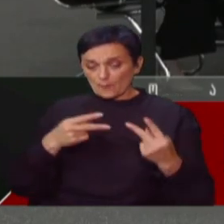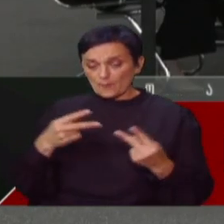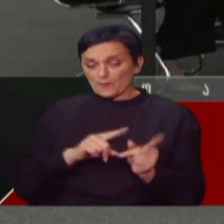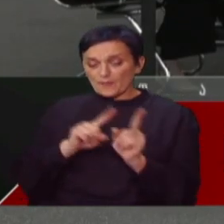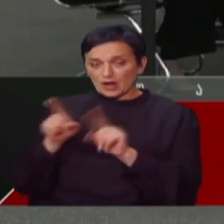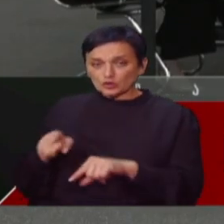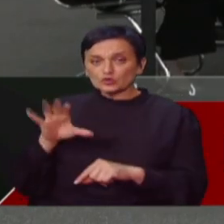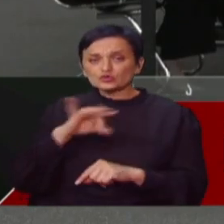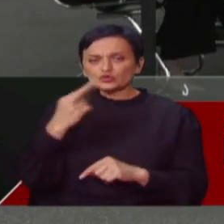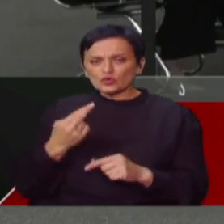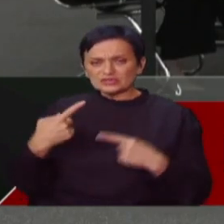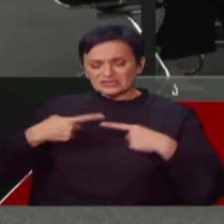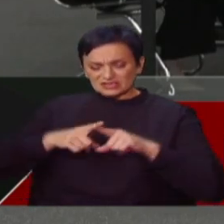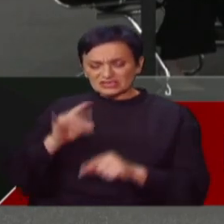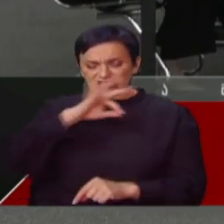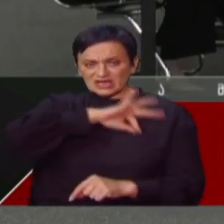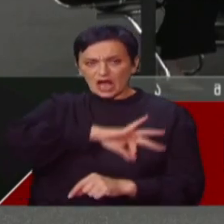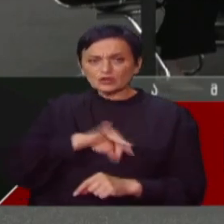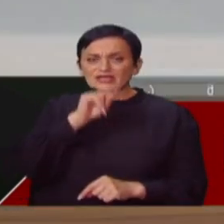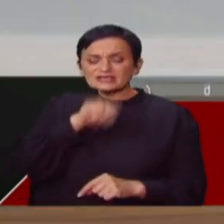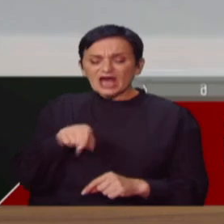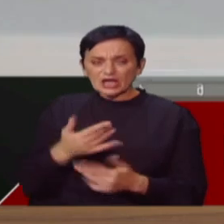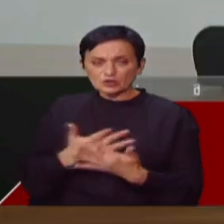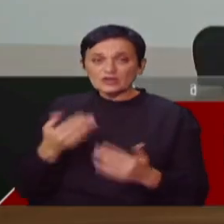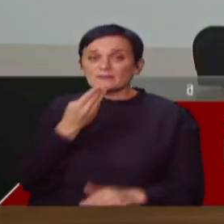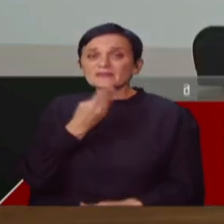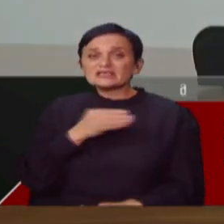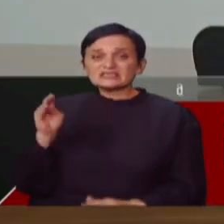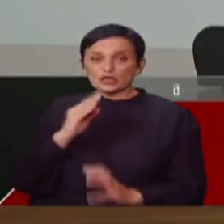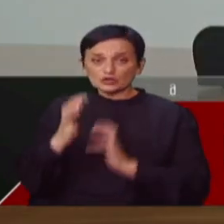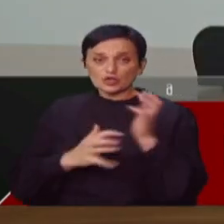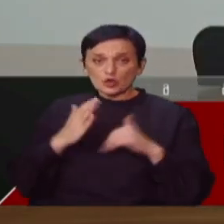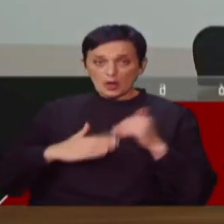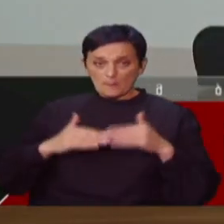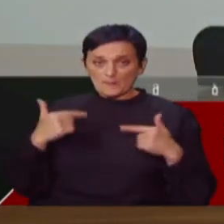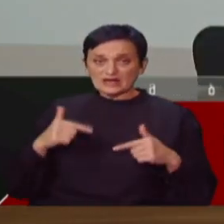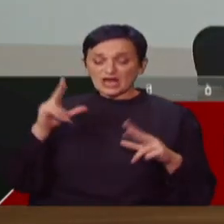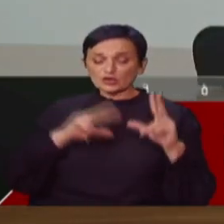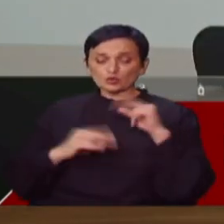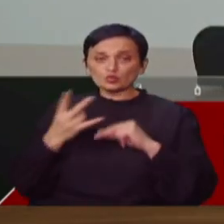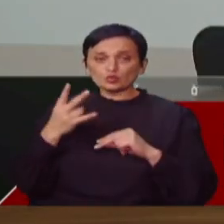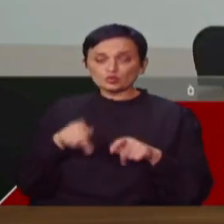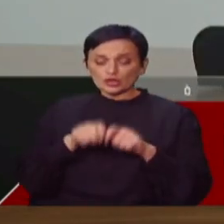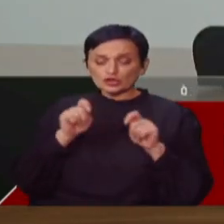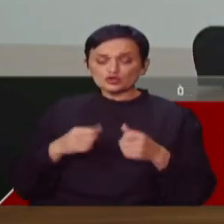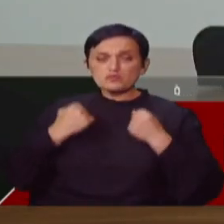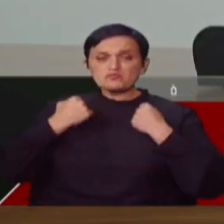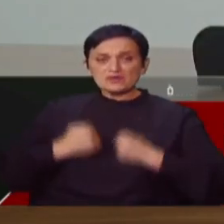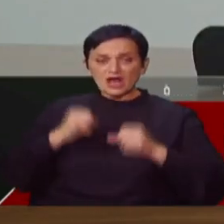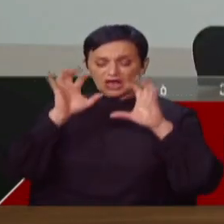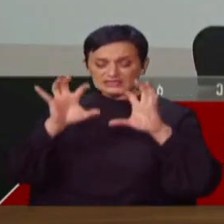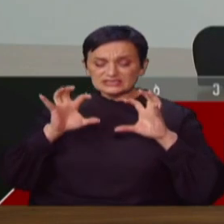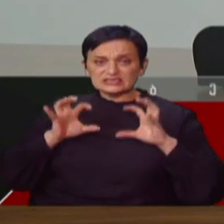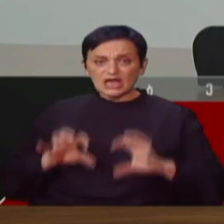მათ მიმართ სოციალური ქსელების გამოყენებით ჩადენილი დანაშაულები. საუკეთესო საერთაშორისო პრაქტიკის გათვალისწინებით უნდა შეიქმნას მყარი საკანონმდებლო